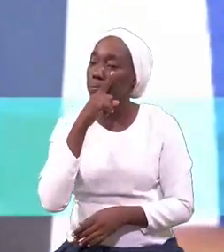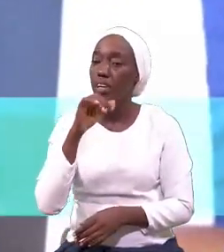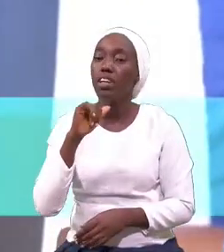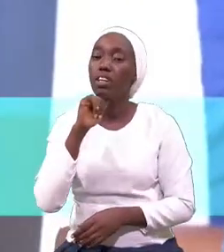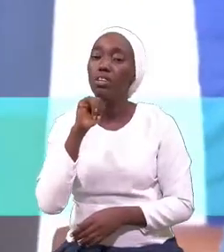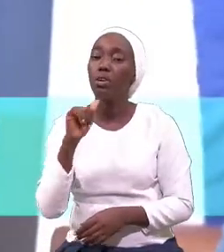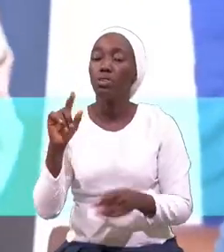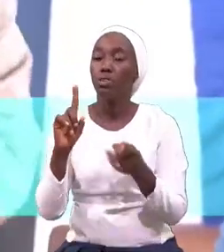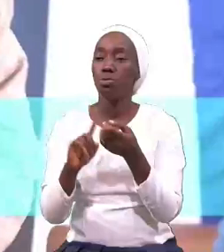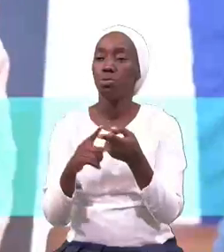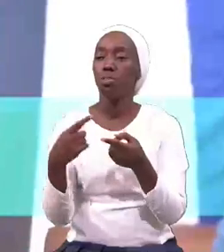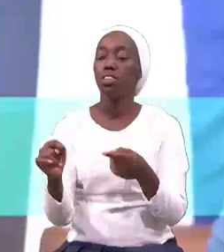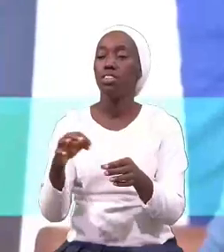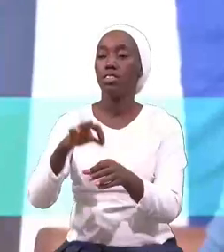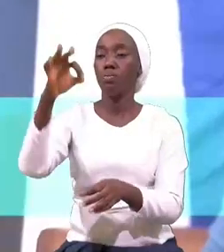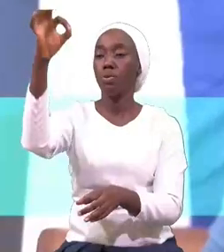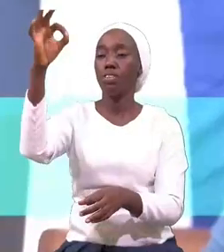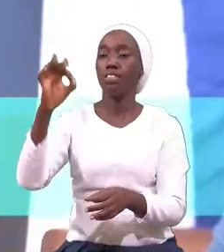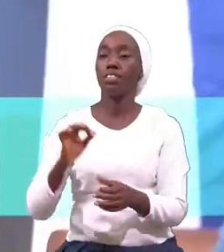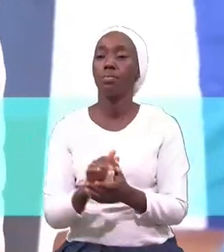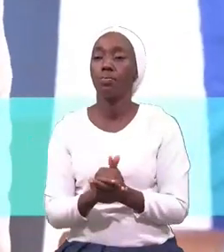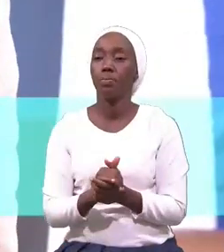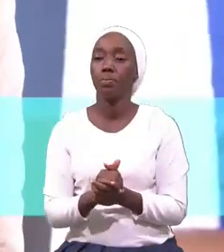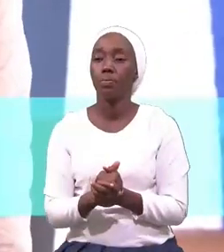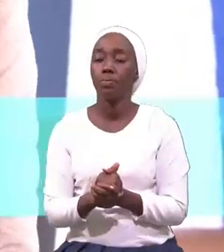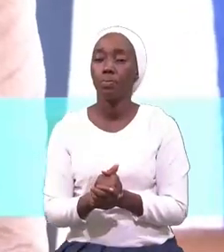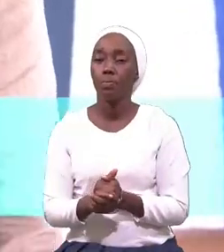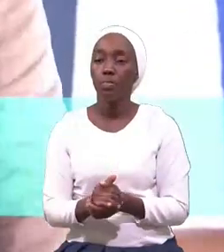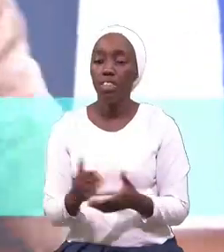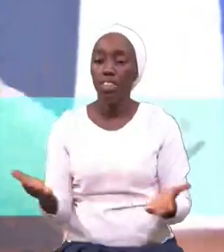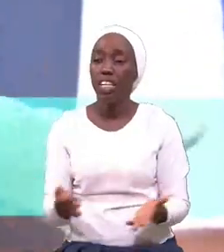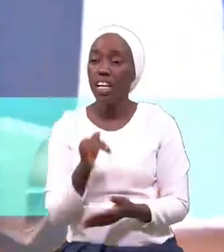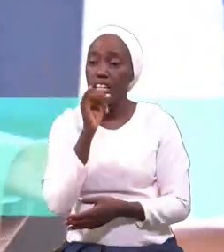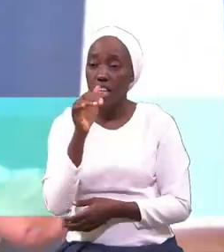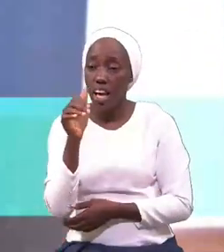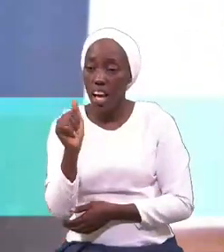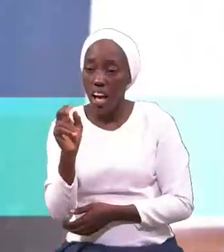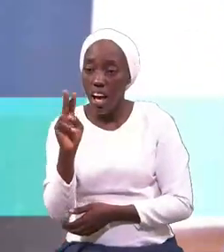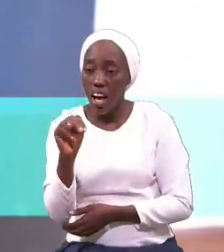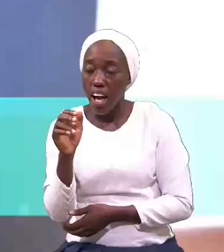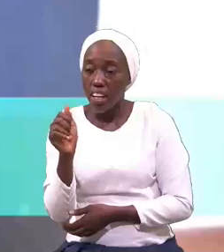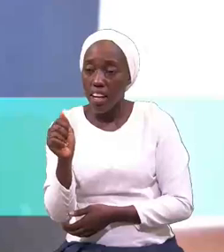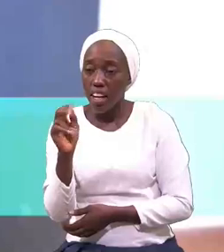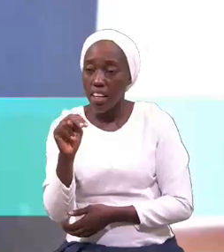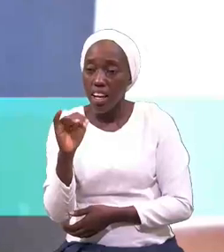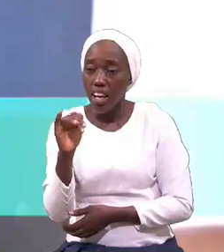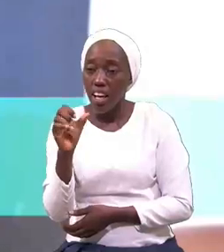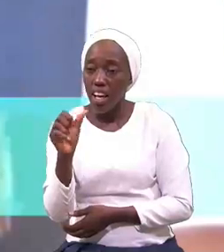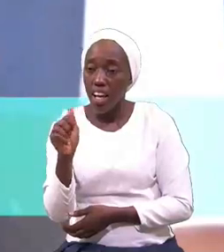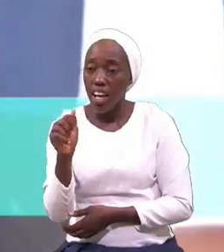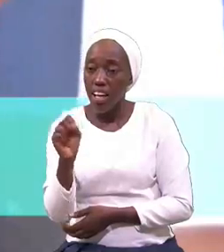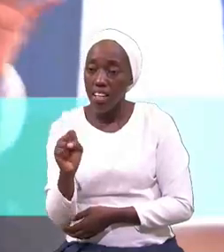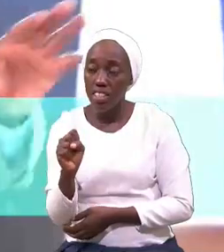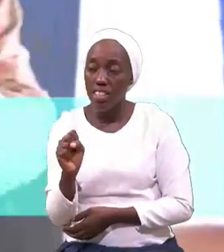Ensuite, ne mentez pas à l'Esprit. Vous voyez Ananias, et il vient à Pierre.